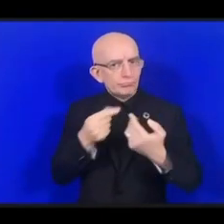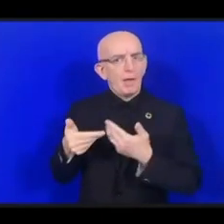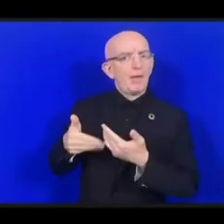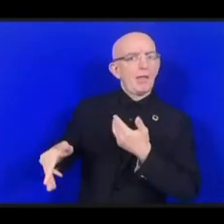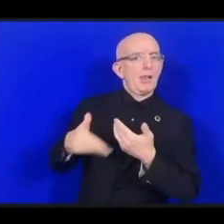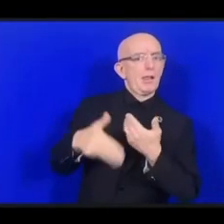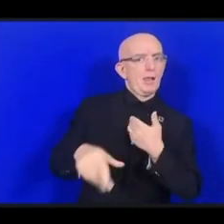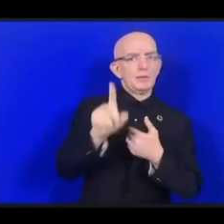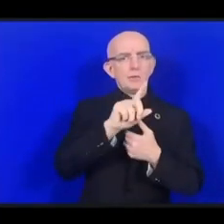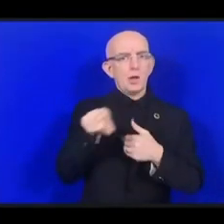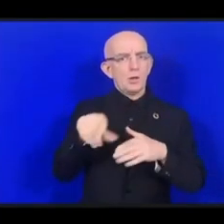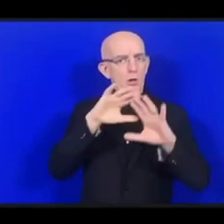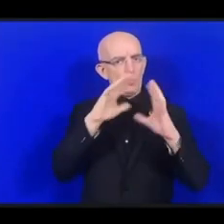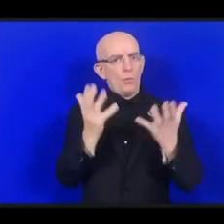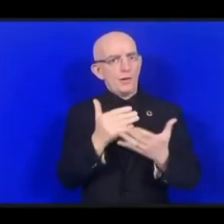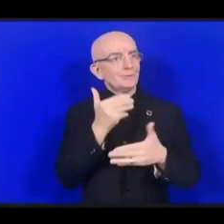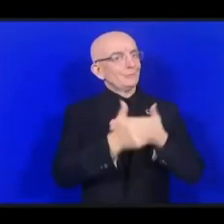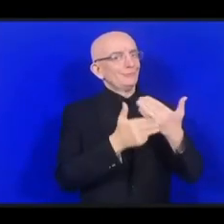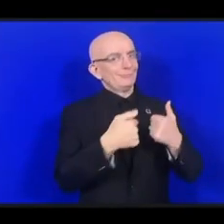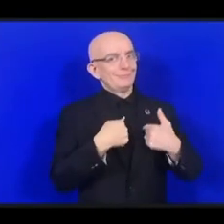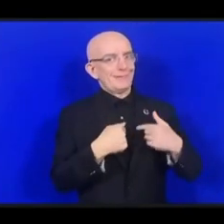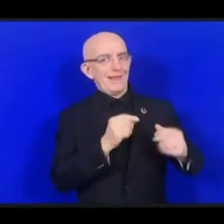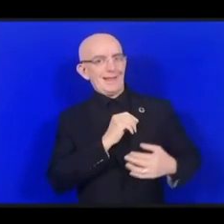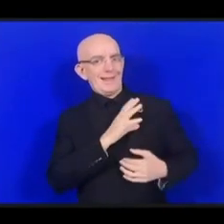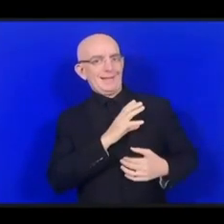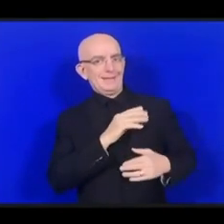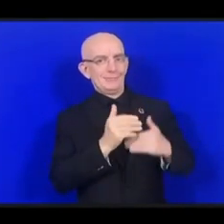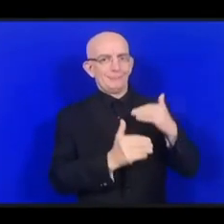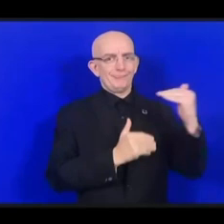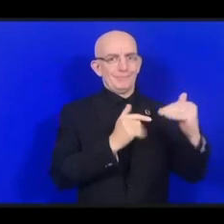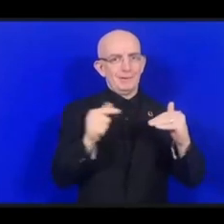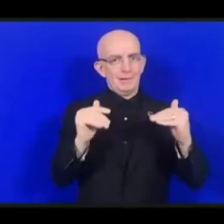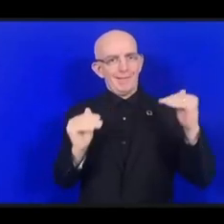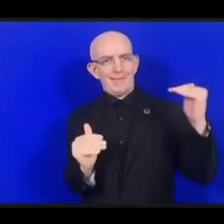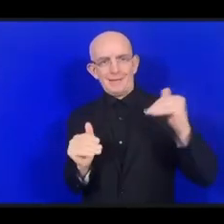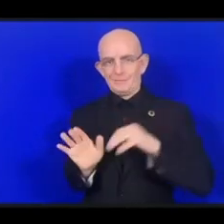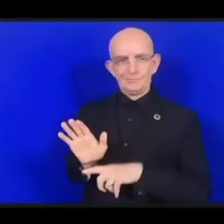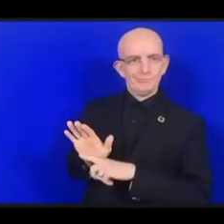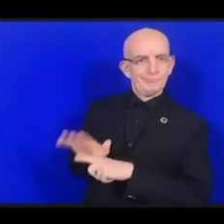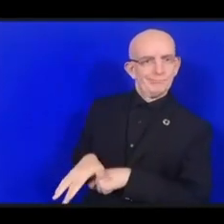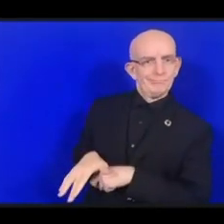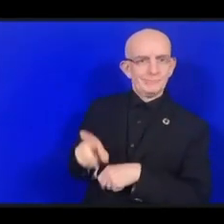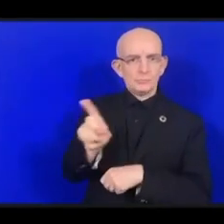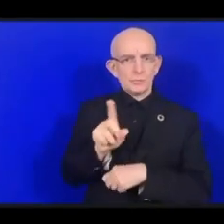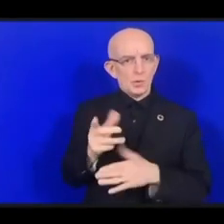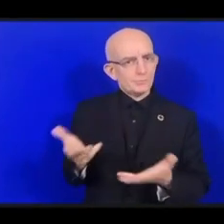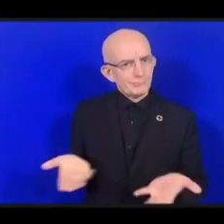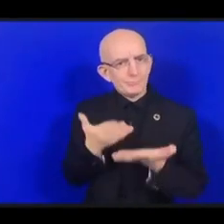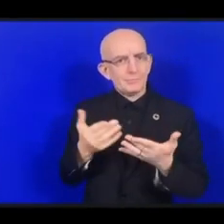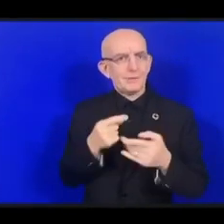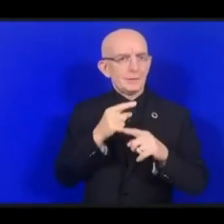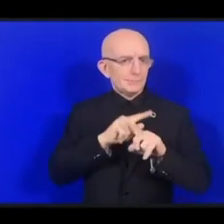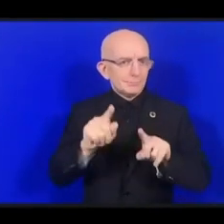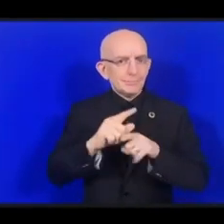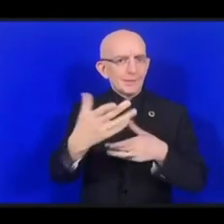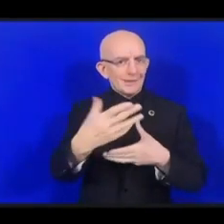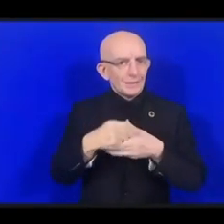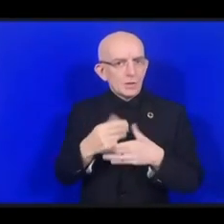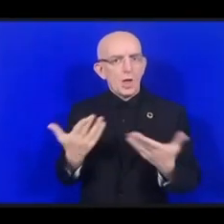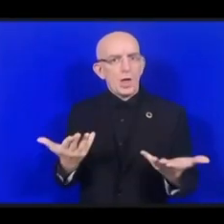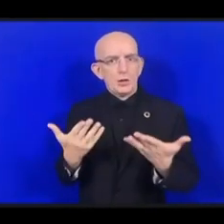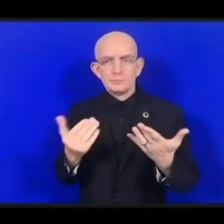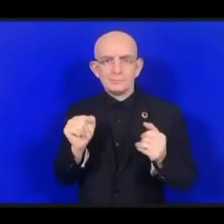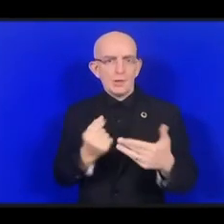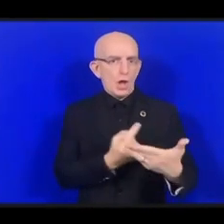الجميع وان نخلق الفرص للشباب وان نشرك المراه